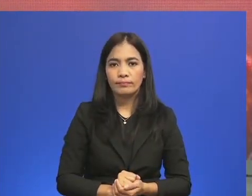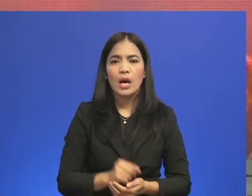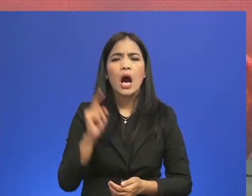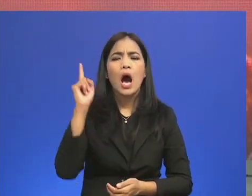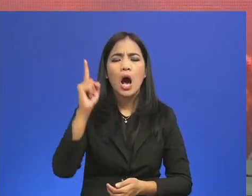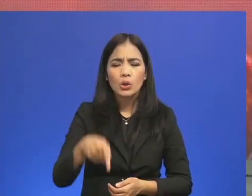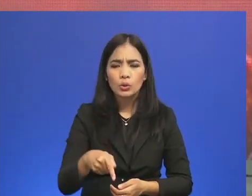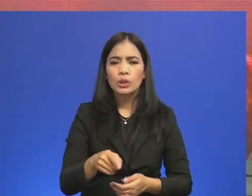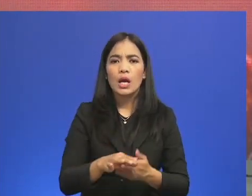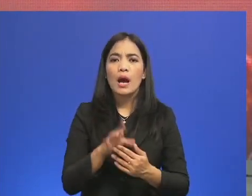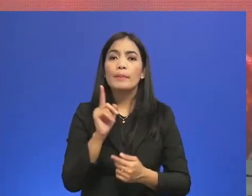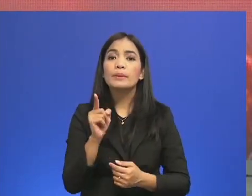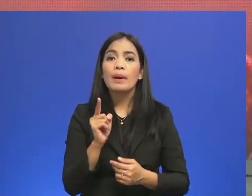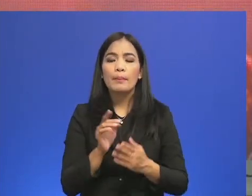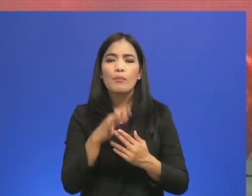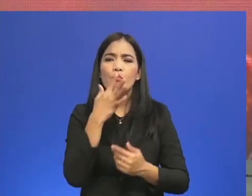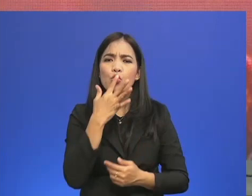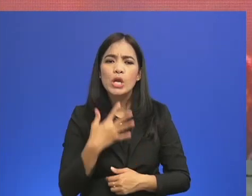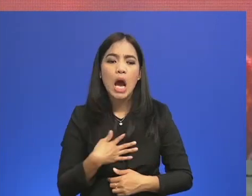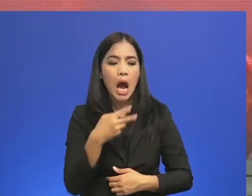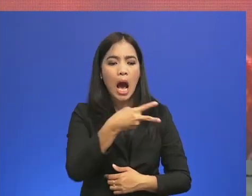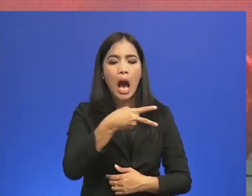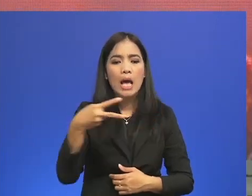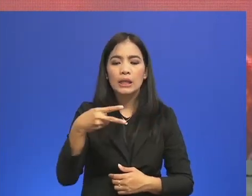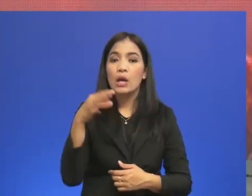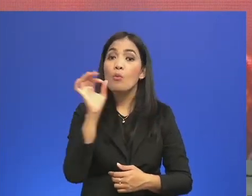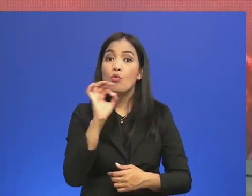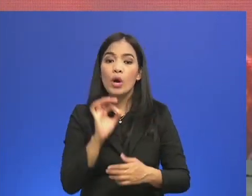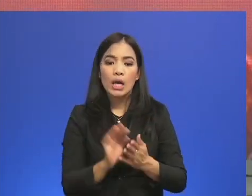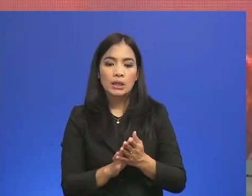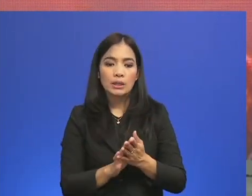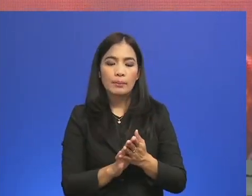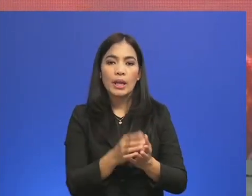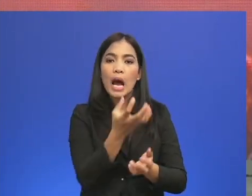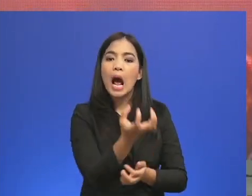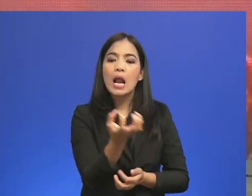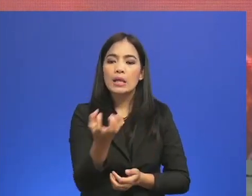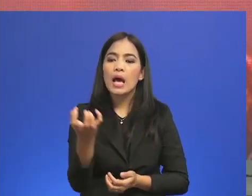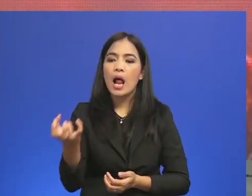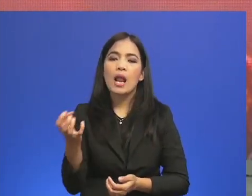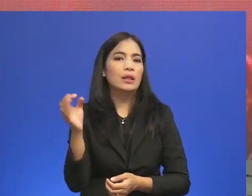Sebab nilai diri saudara bukan pada hal-hal tersebut.